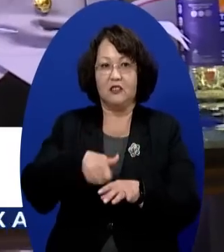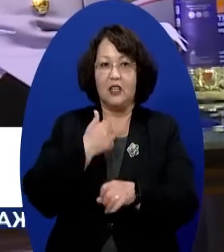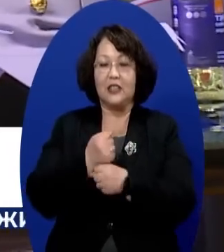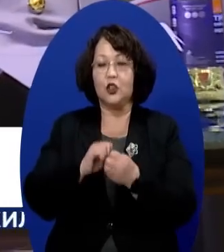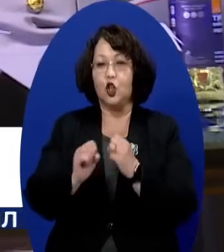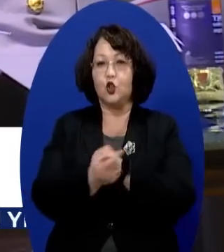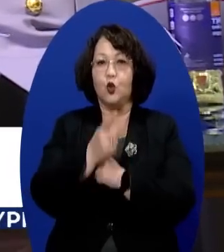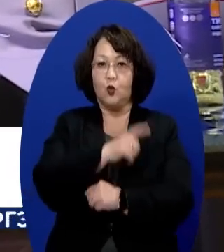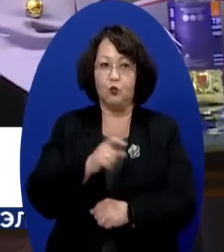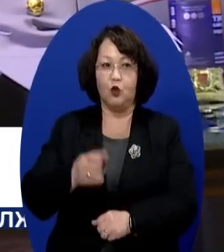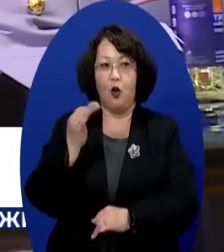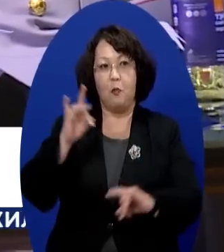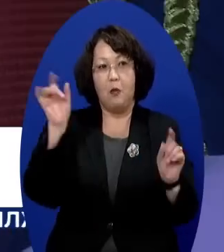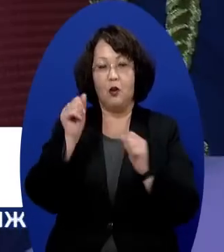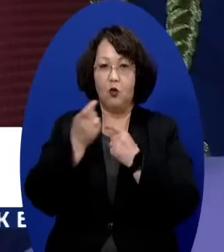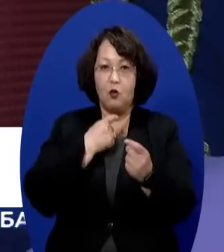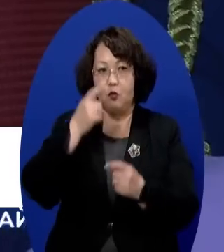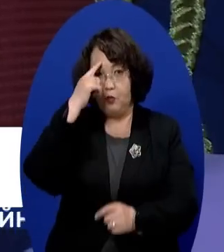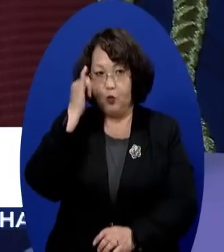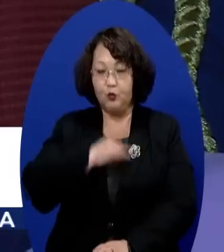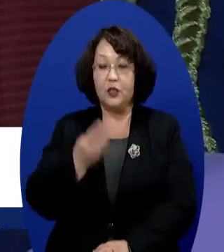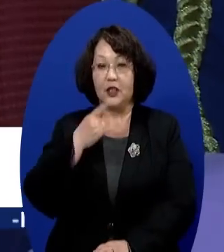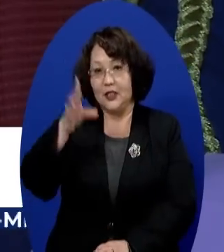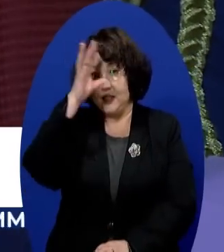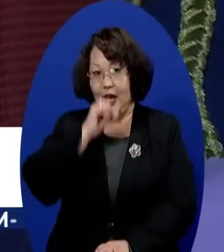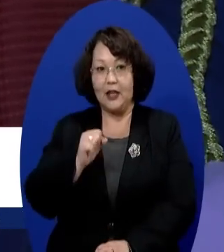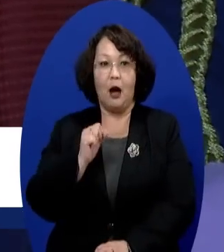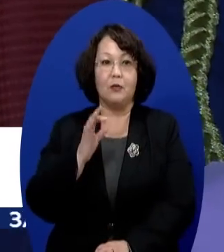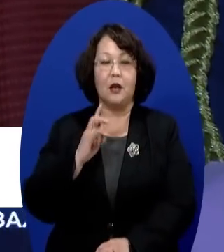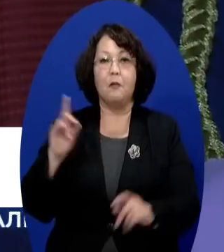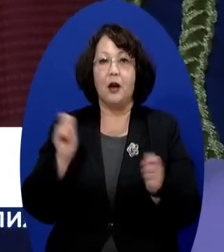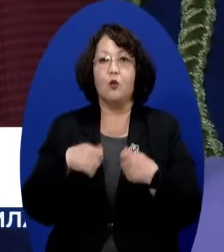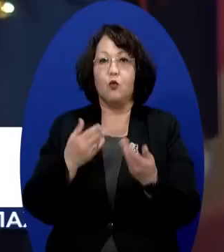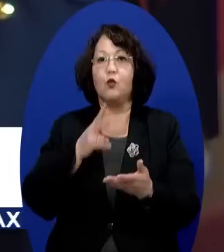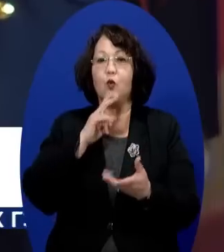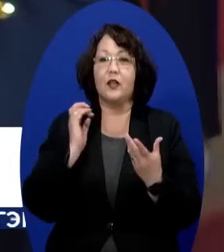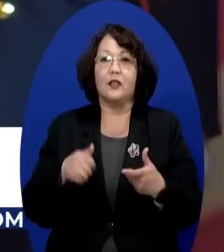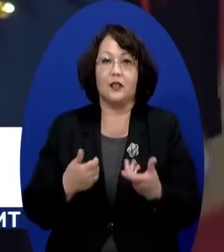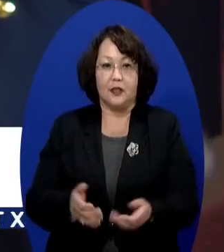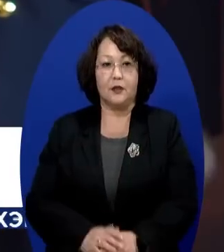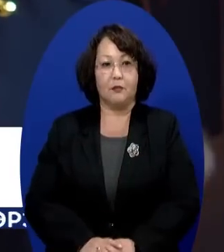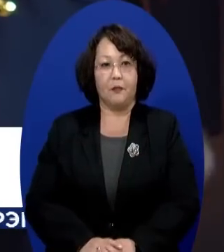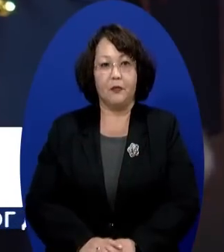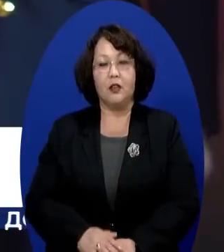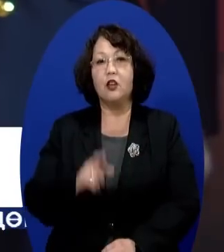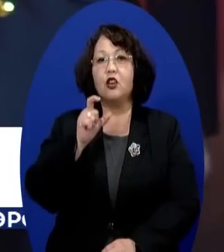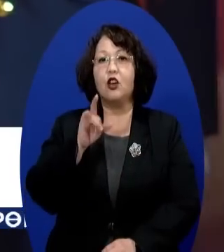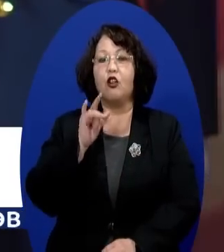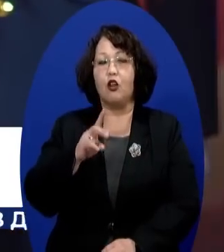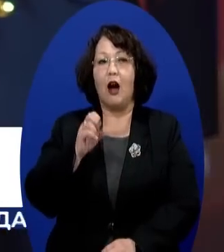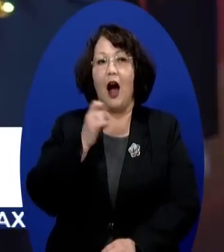баярын хурлын үеэр Монгол улсын шадар сайд амар сайхан тэдэнд баяр хүргэж үг хэлсэн. Их хөрөнгө ард түмнийхээ